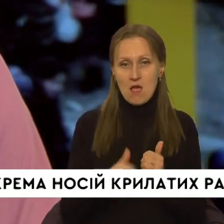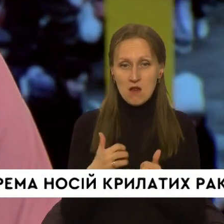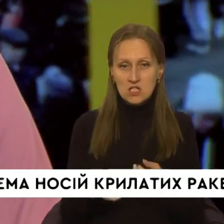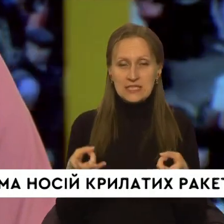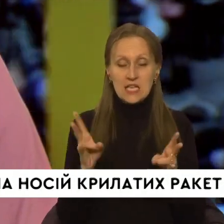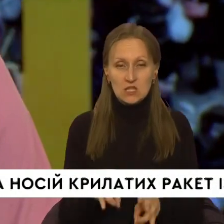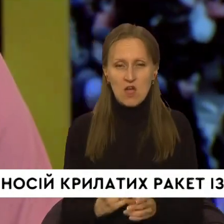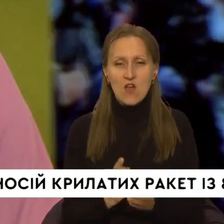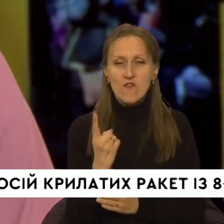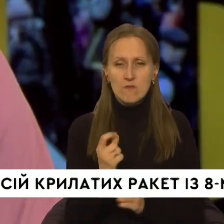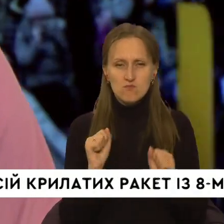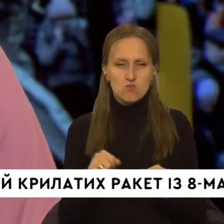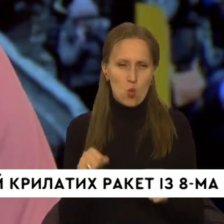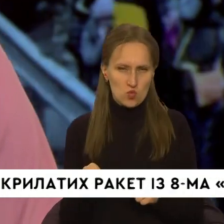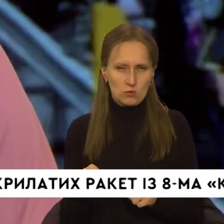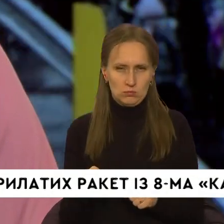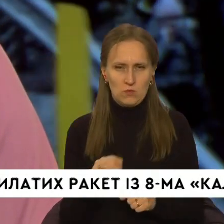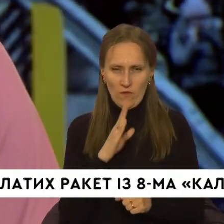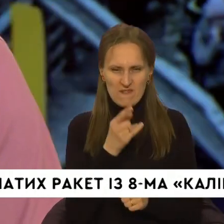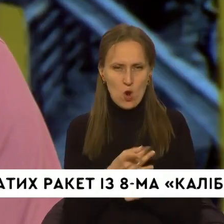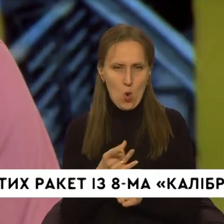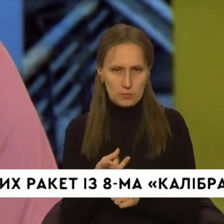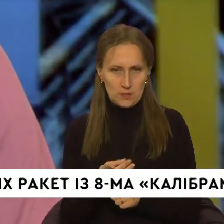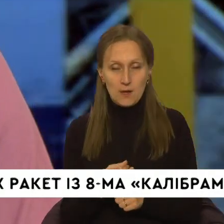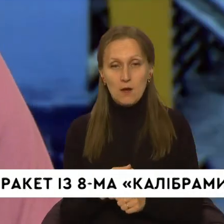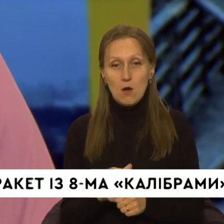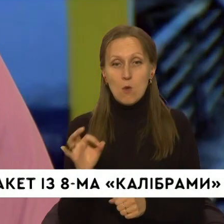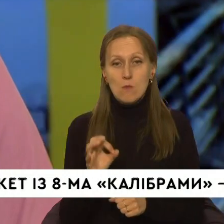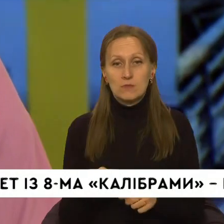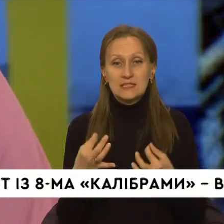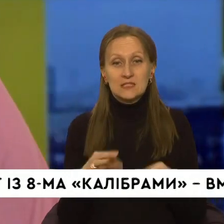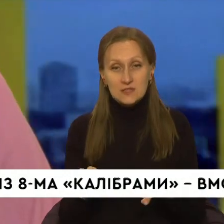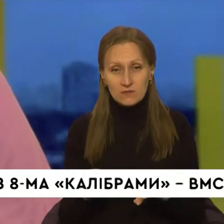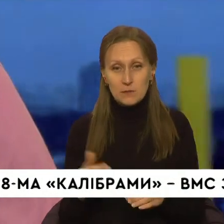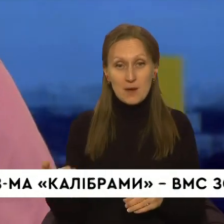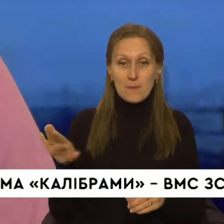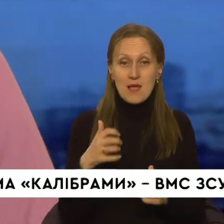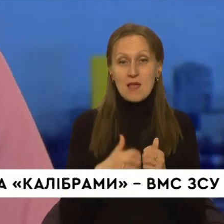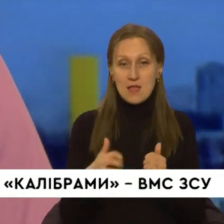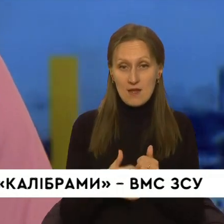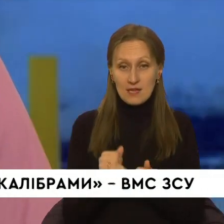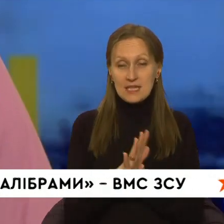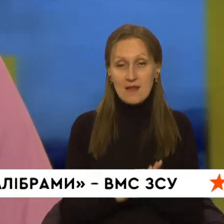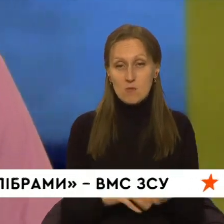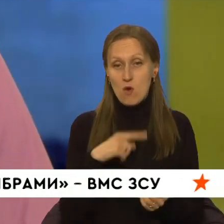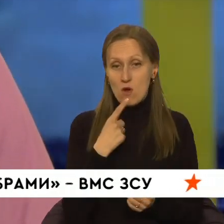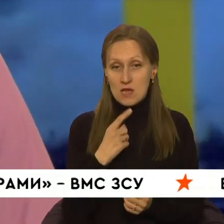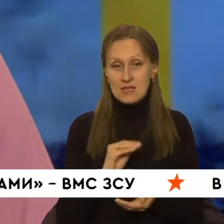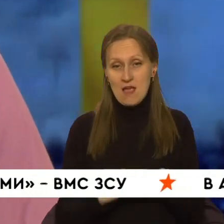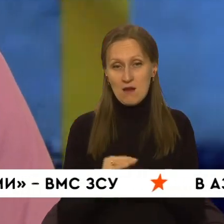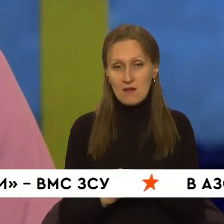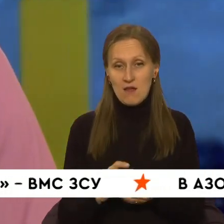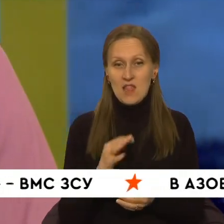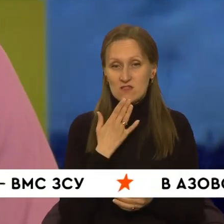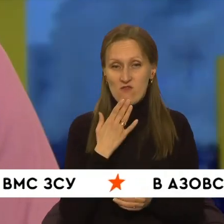Херсонщині залишається висока ймовірність ворожих обстрілів. Про деокупацію правобережжя Херсонщини далі будемо говорити з секретарем